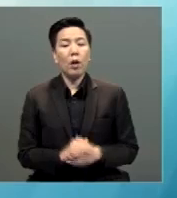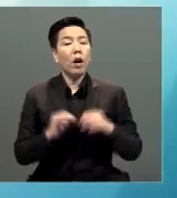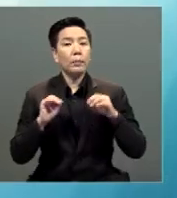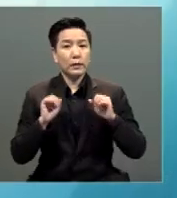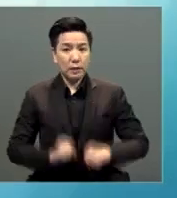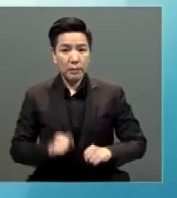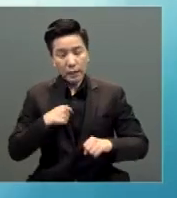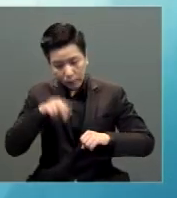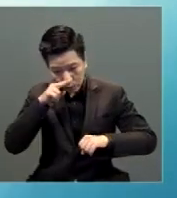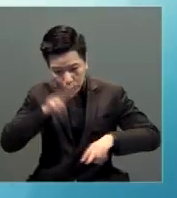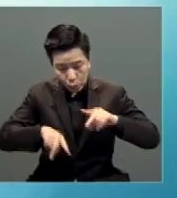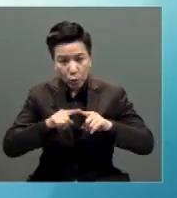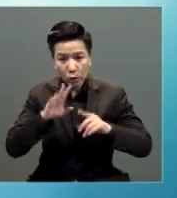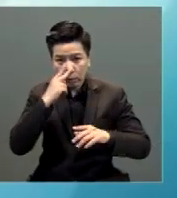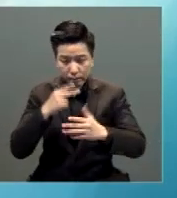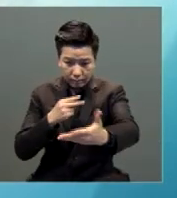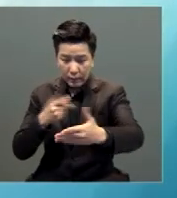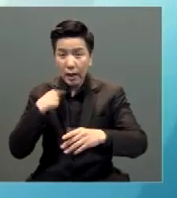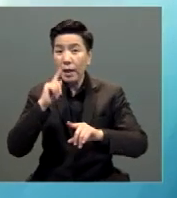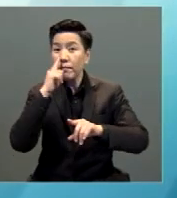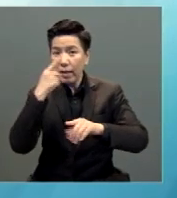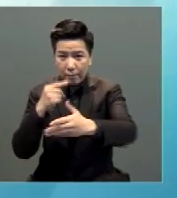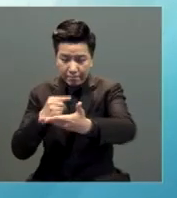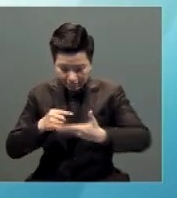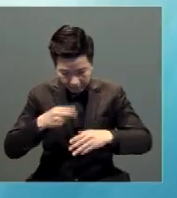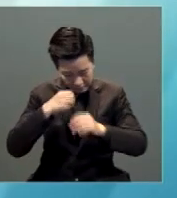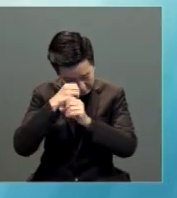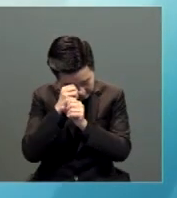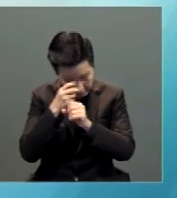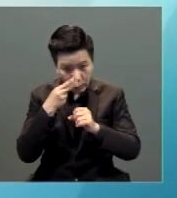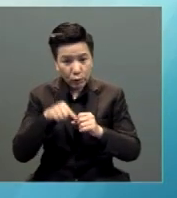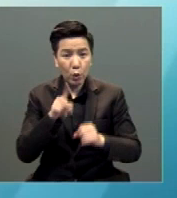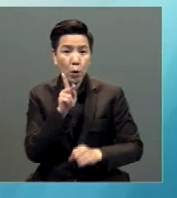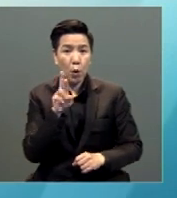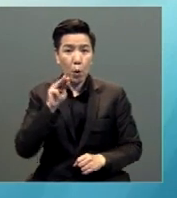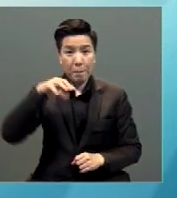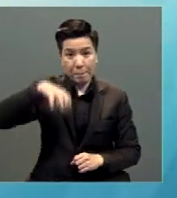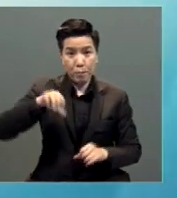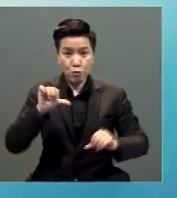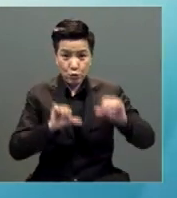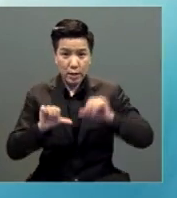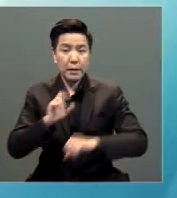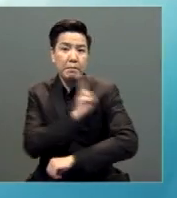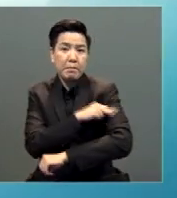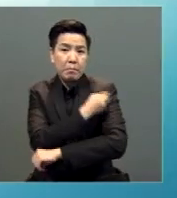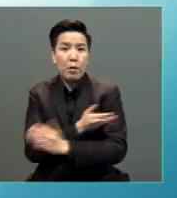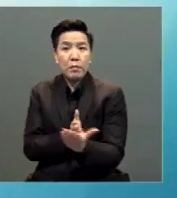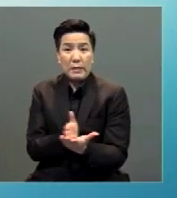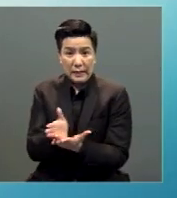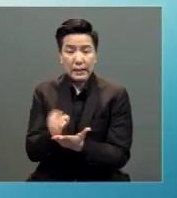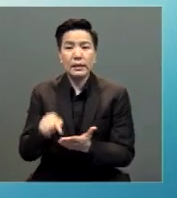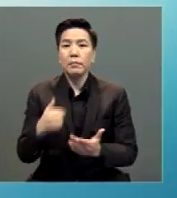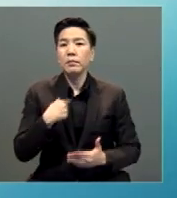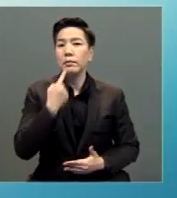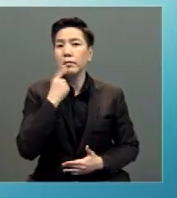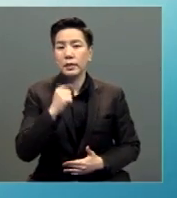จเราเยอะไหมตอนนี้ทางกระทรวงสาธารณสุขโดยทางกรมวิทยาศาสตร์การแพทย์ก็ยืนยันอีกครับว่าศักยภาพ